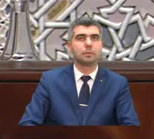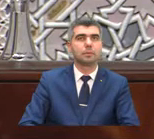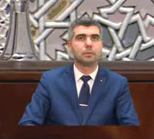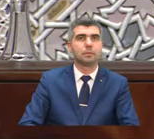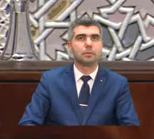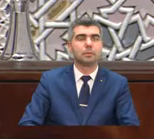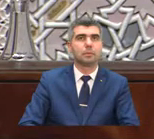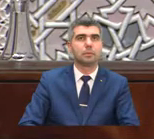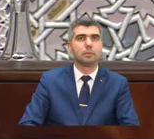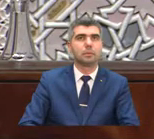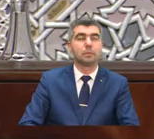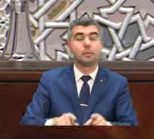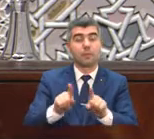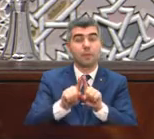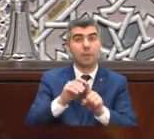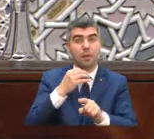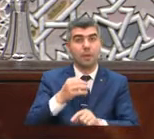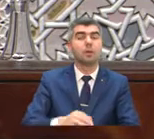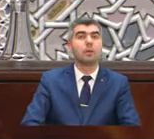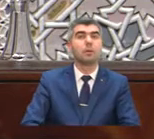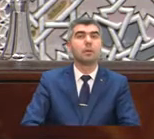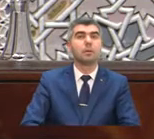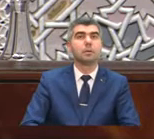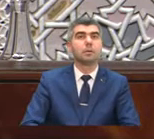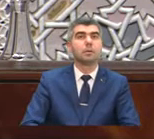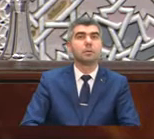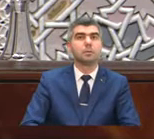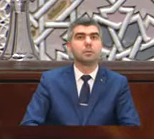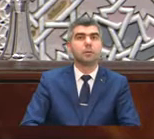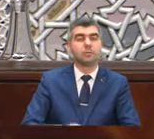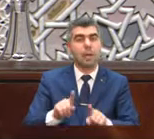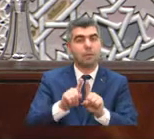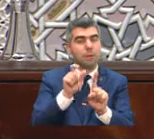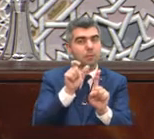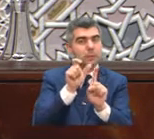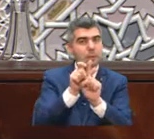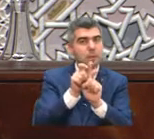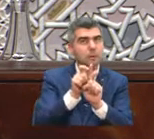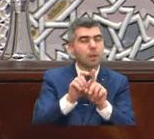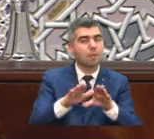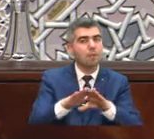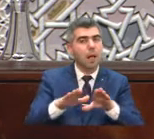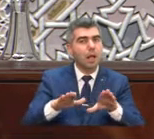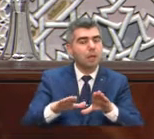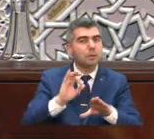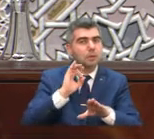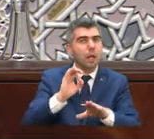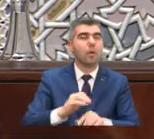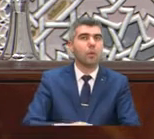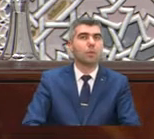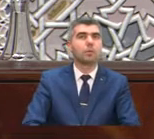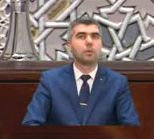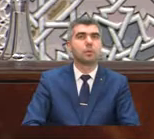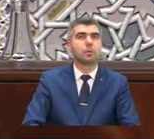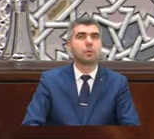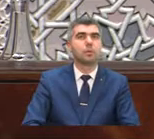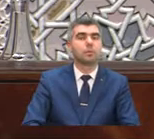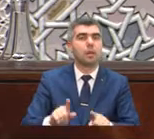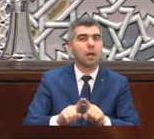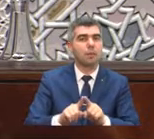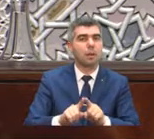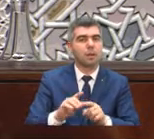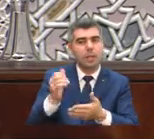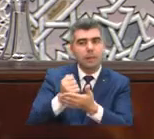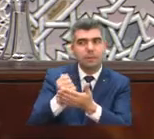الهدف ديال هذه الدورية هو حماية هذه الأملاك السلالية من ضياع ديالها.